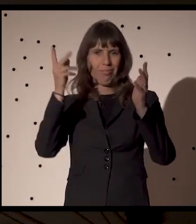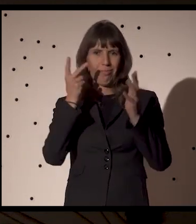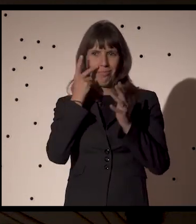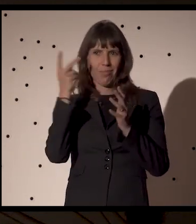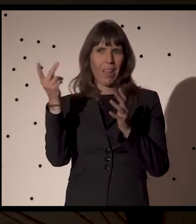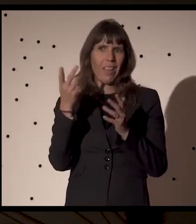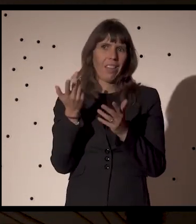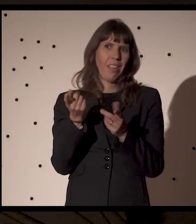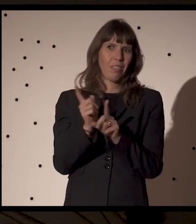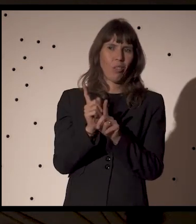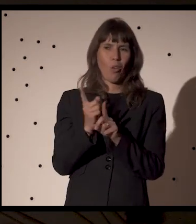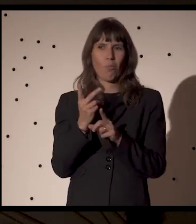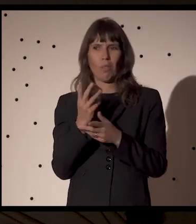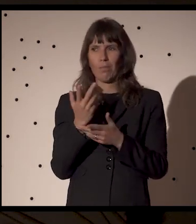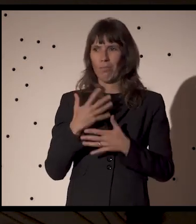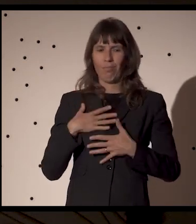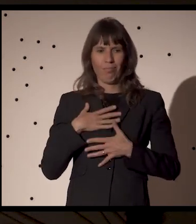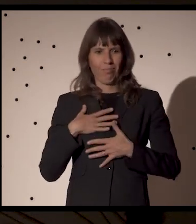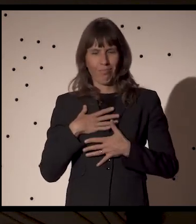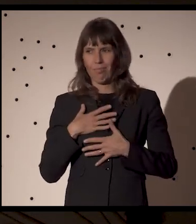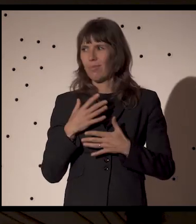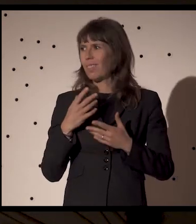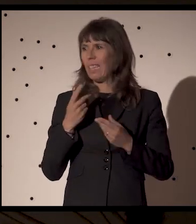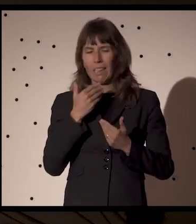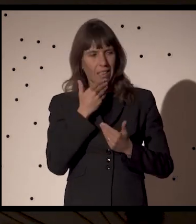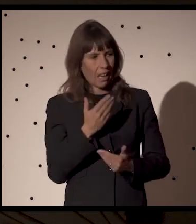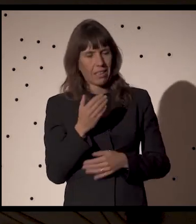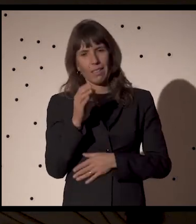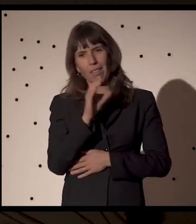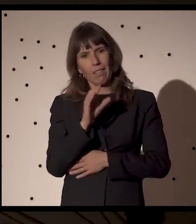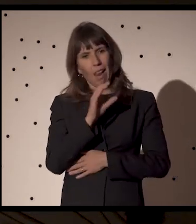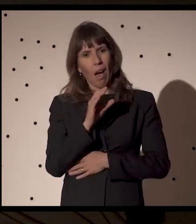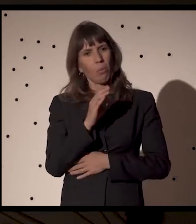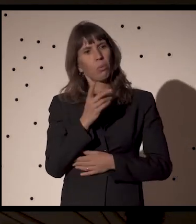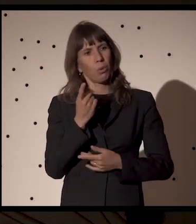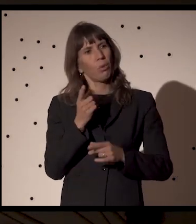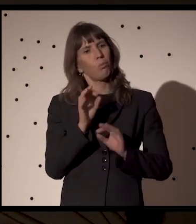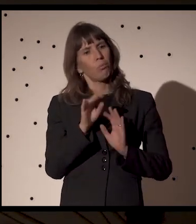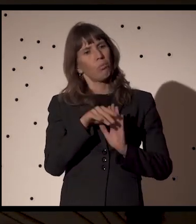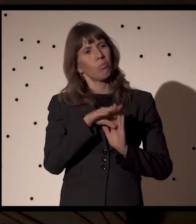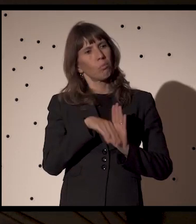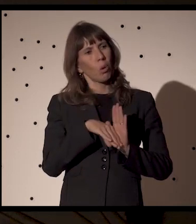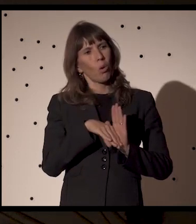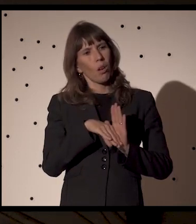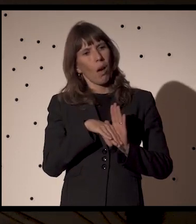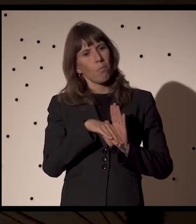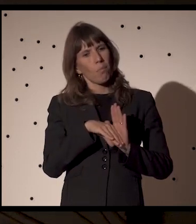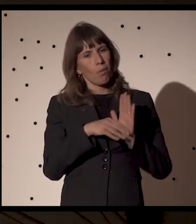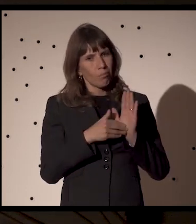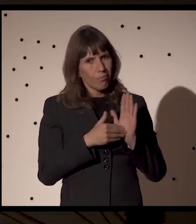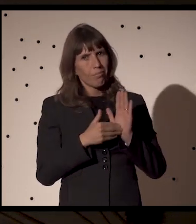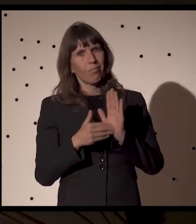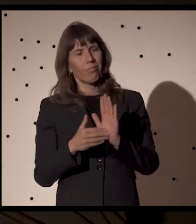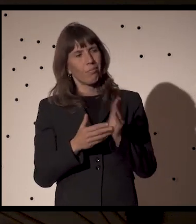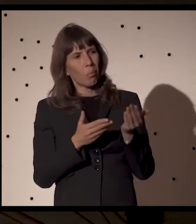per la completezza con la quale ci hai presentato questo programma che credo veramente straordinario e degno